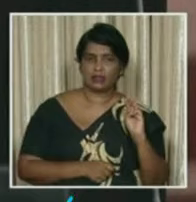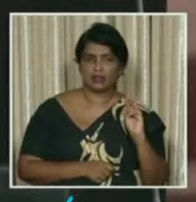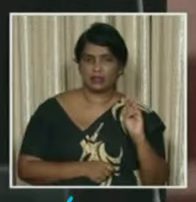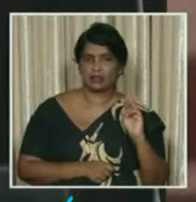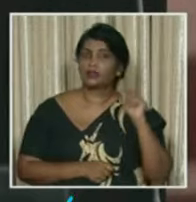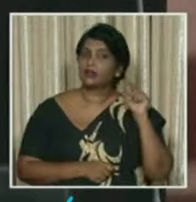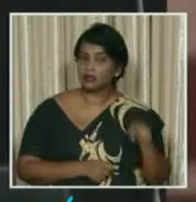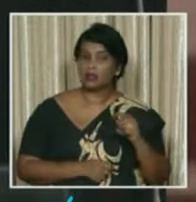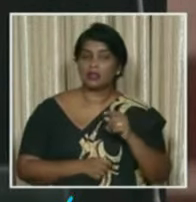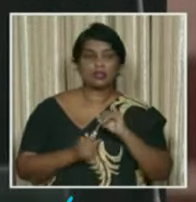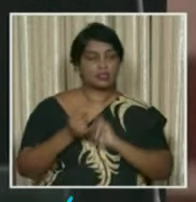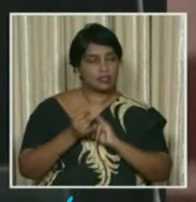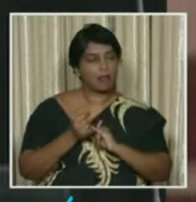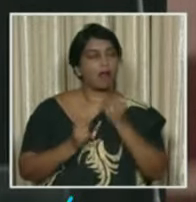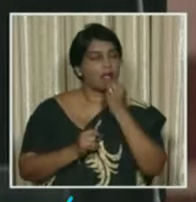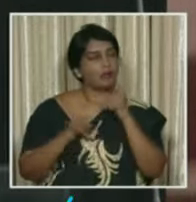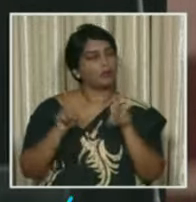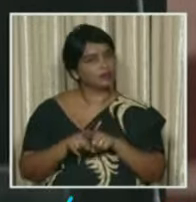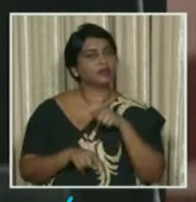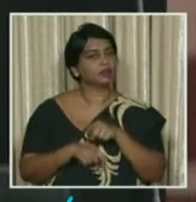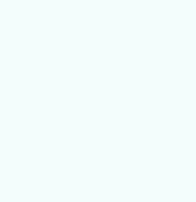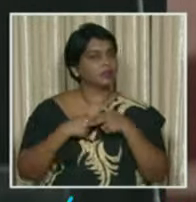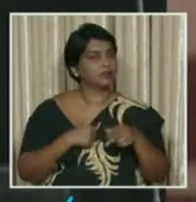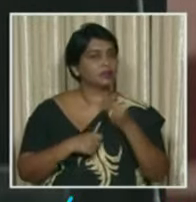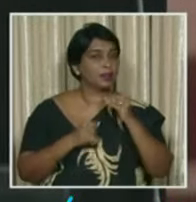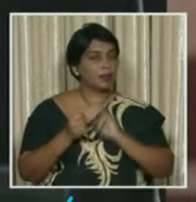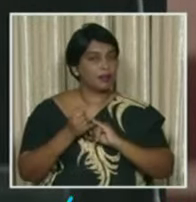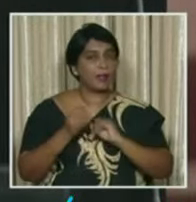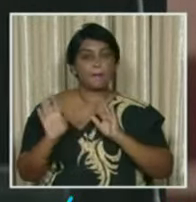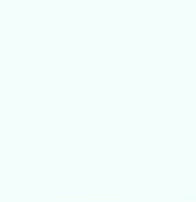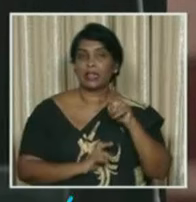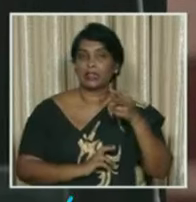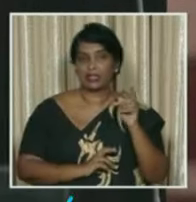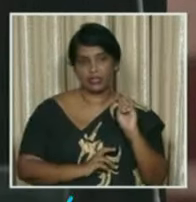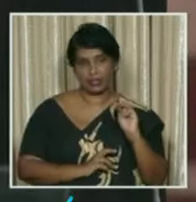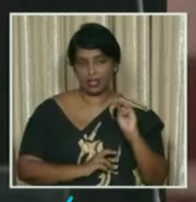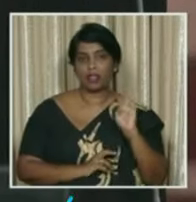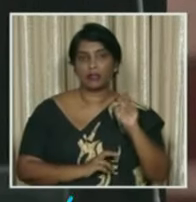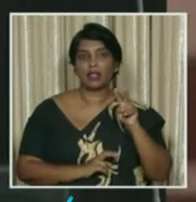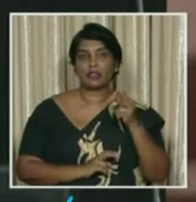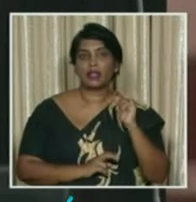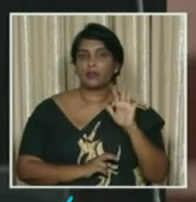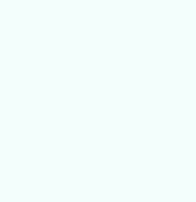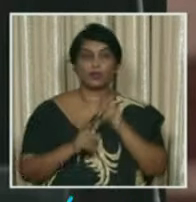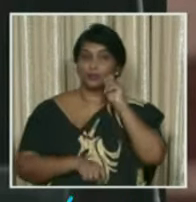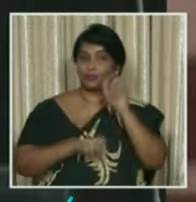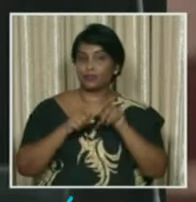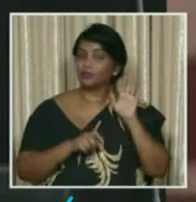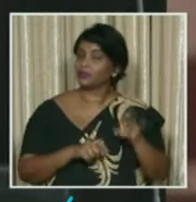230යි. එතකොට සම්බවලත් තත්ත්වයේ ඒක තමයි. මොකද හේතුව සම්බා පාලන මිල 230යි හැබැයි 265යි 70යි